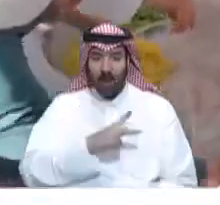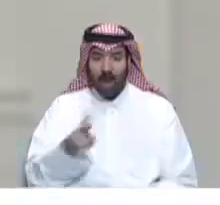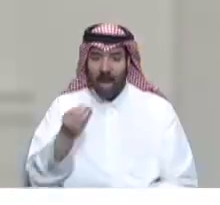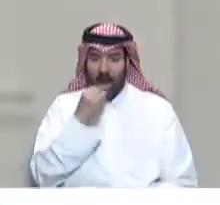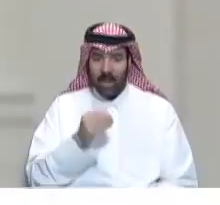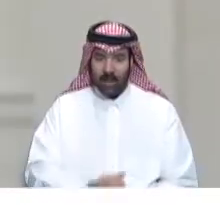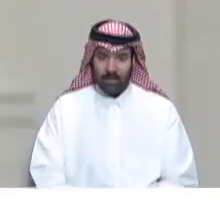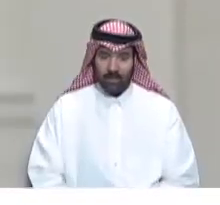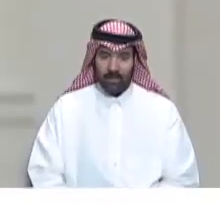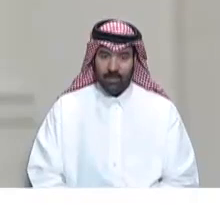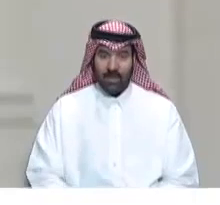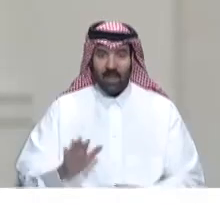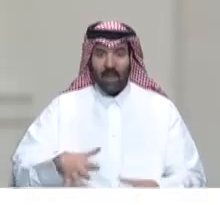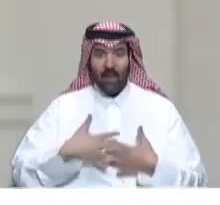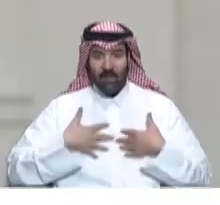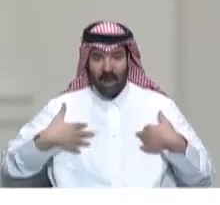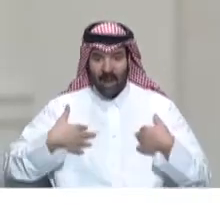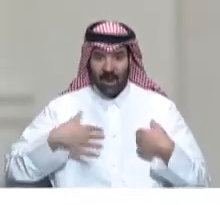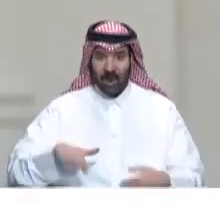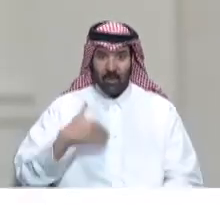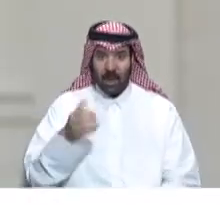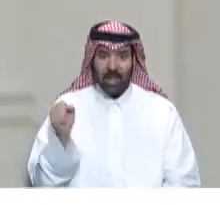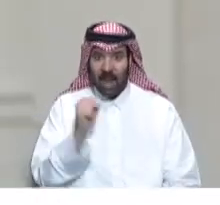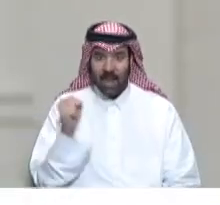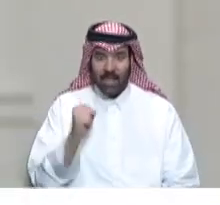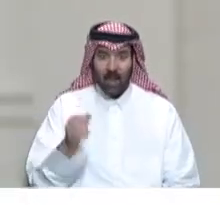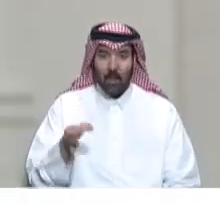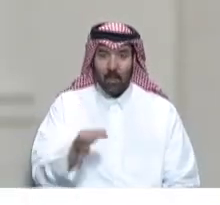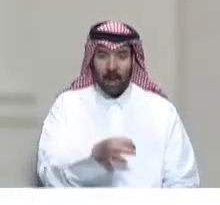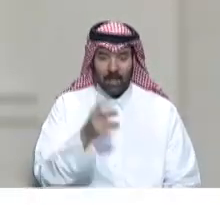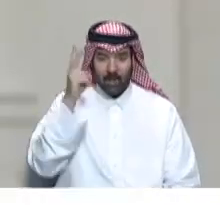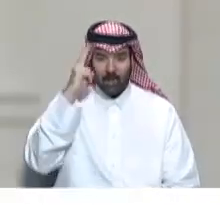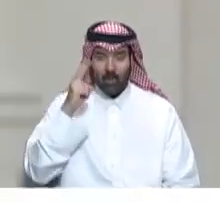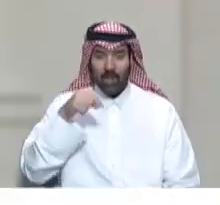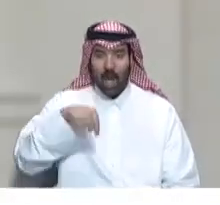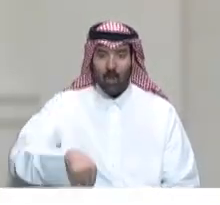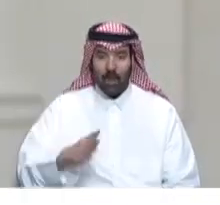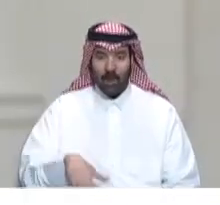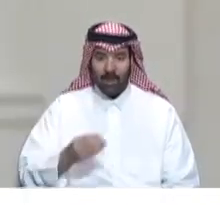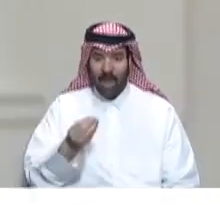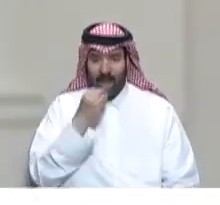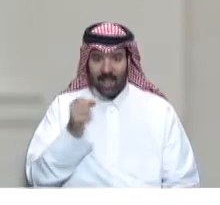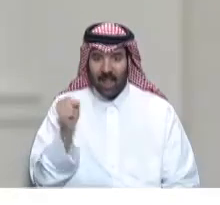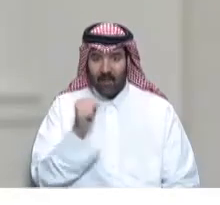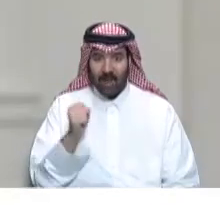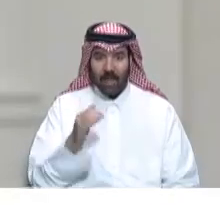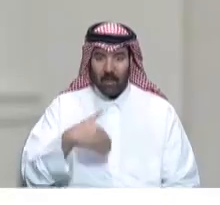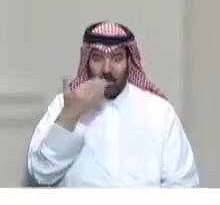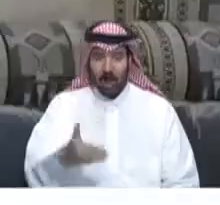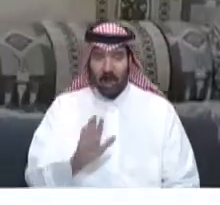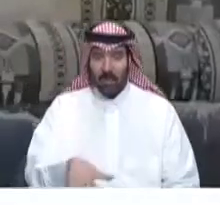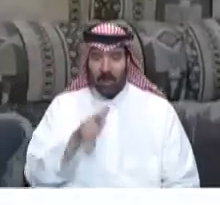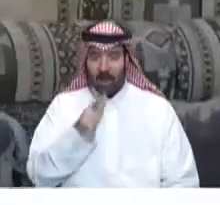والمأكولات. طبعا ظهر الفرح شعيرة من شعائر الله، وكل مناطق المملكة بعيد الفطر هناك عادات وتقاليد